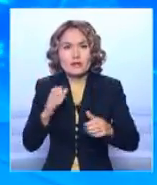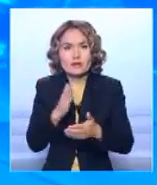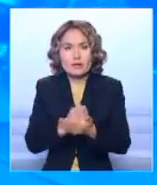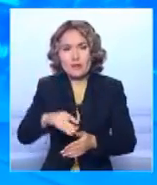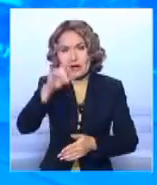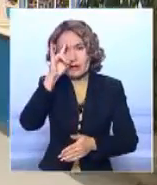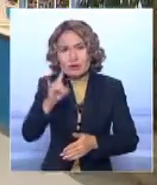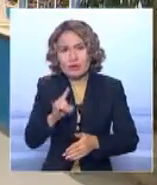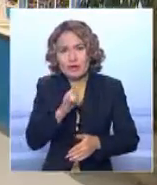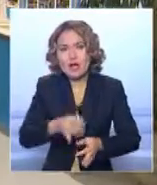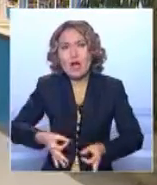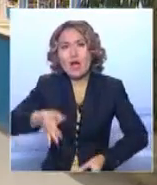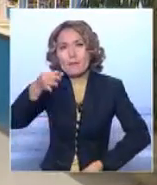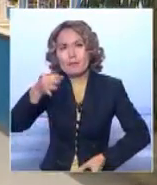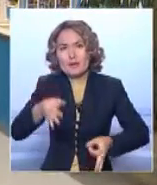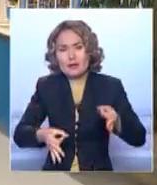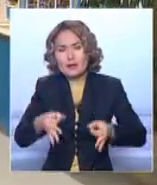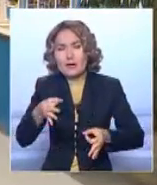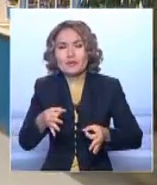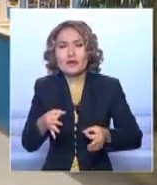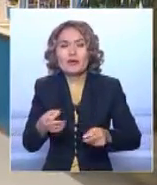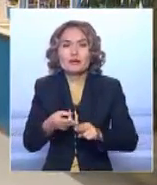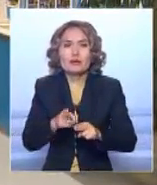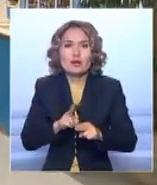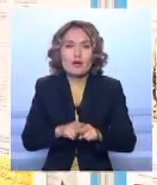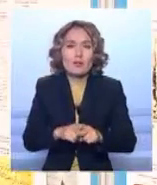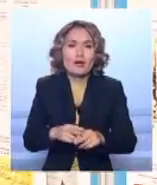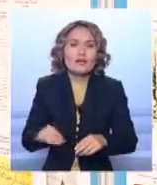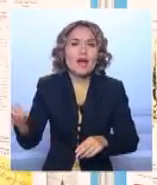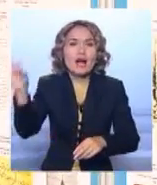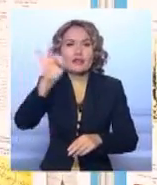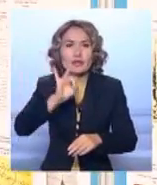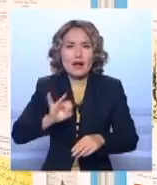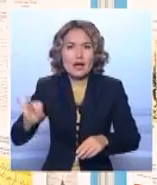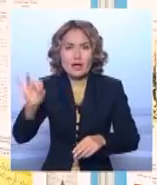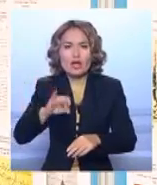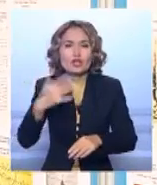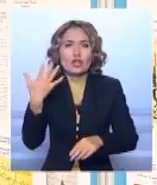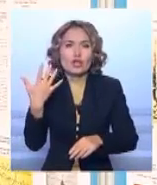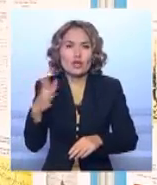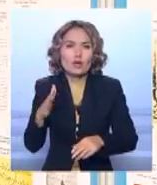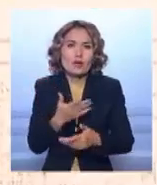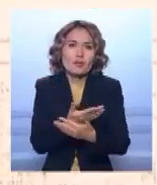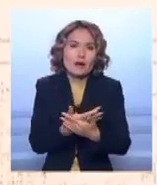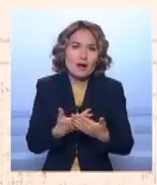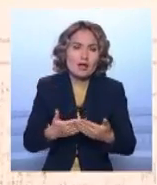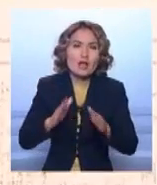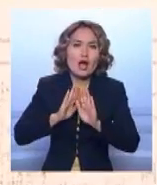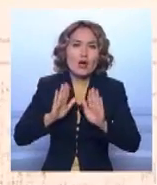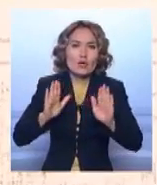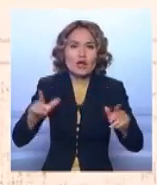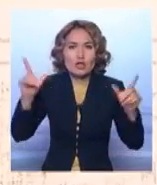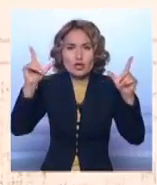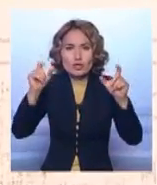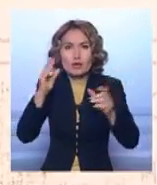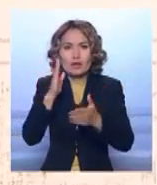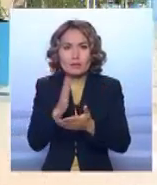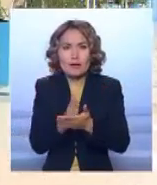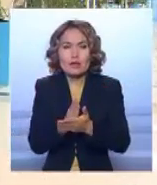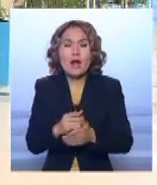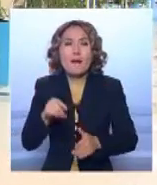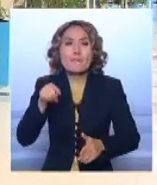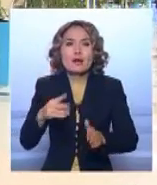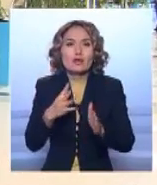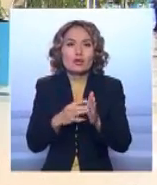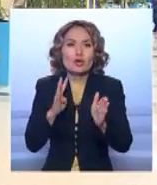Мұнда Қазақстандағы сот билігінің тарихы мен қазіргі келбетінен сыр шертетін 50-ге жуық экспонат пен 200-ден астам сурет қойылған.